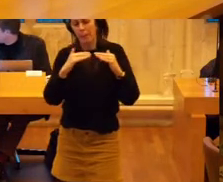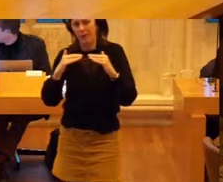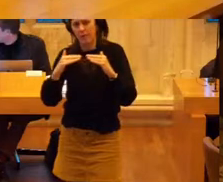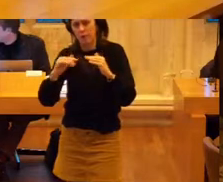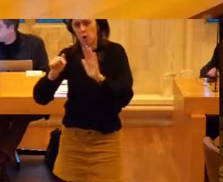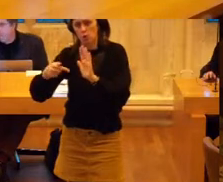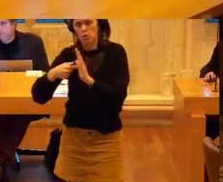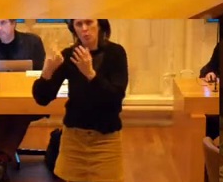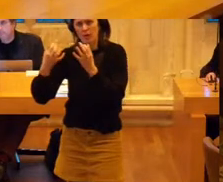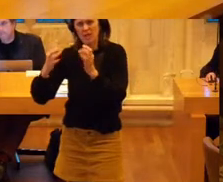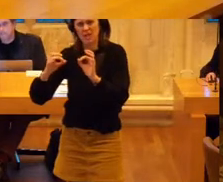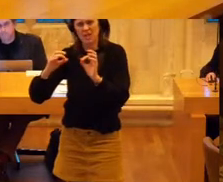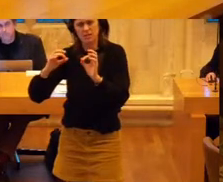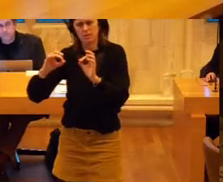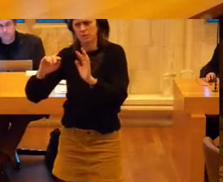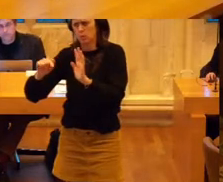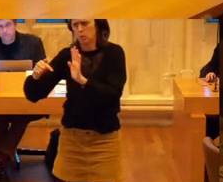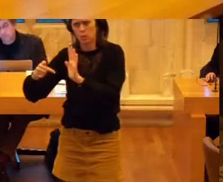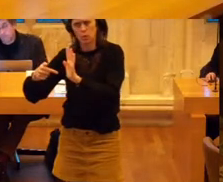années